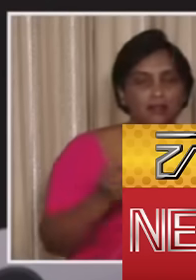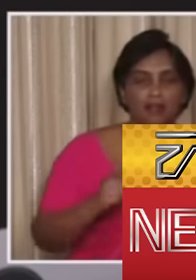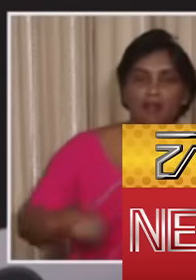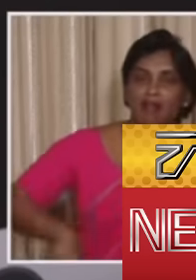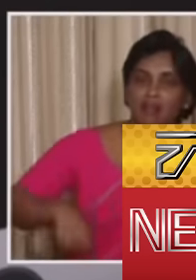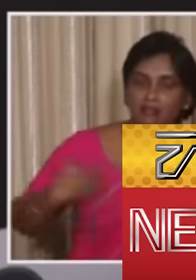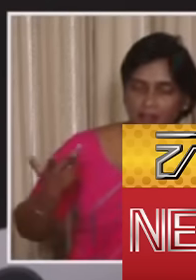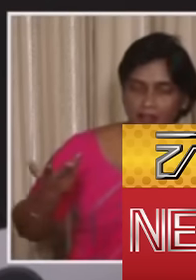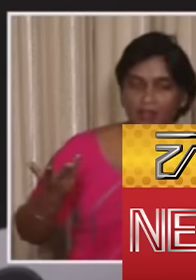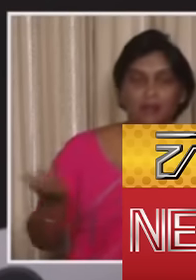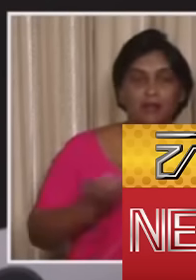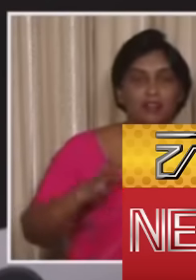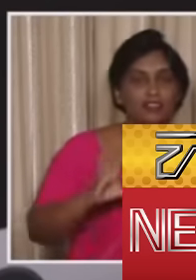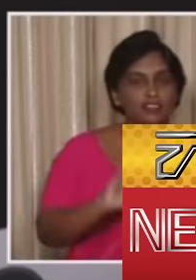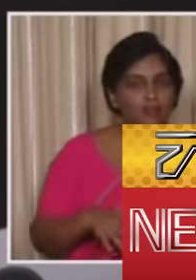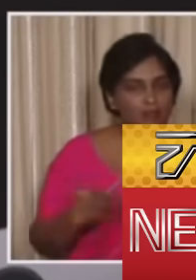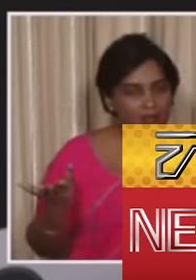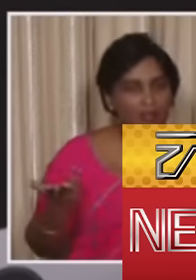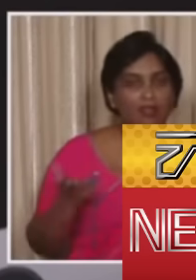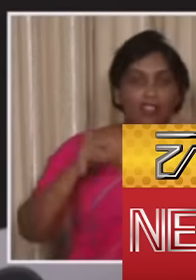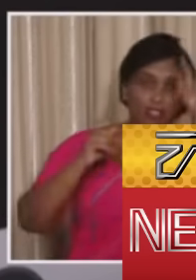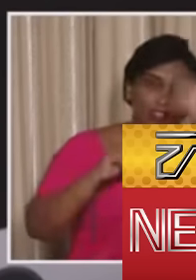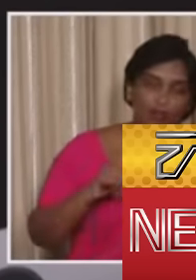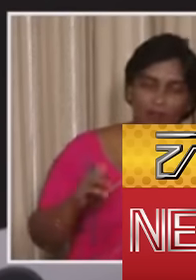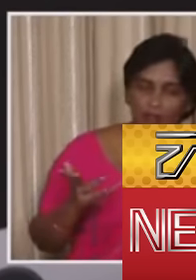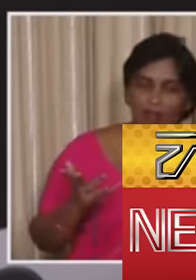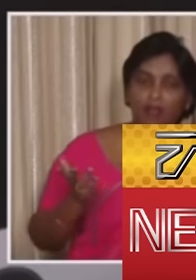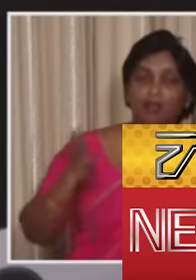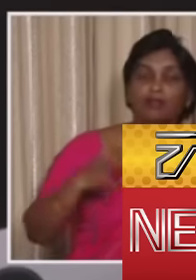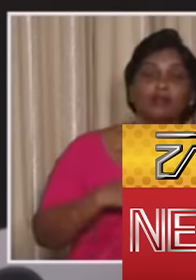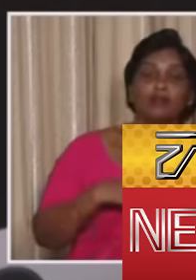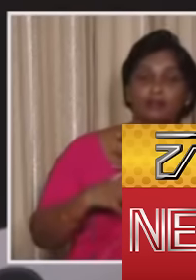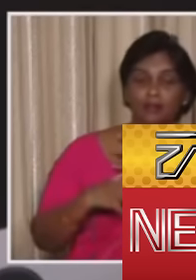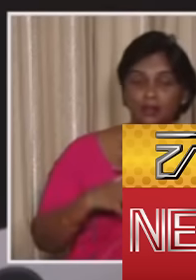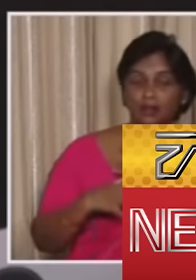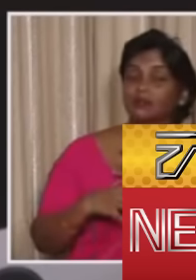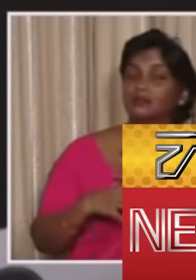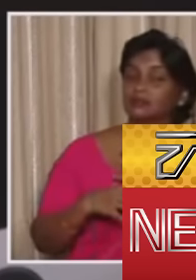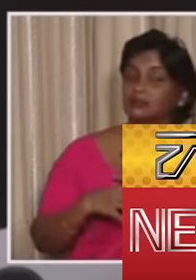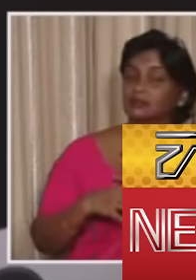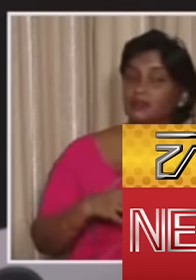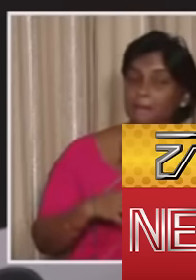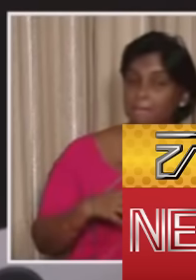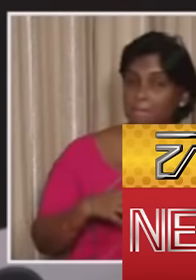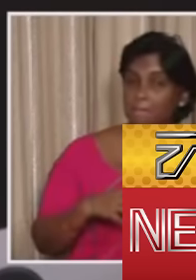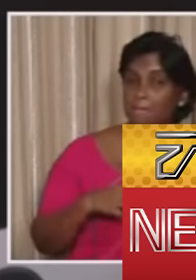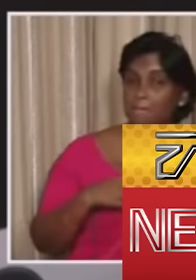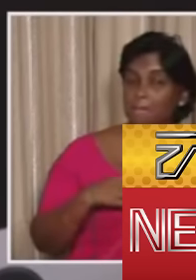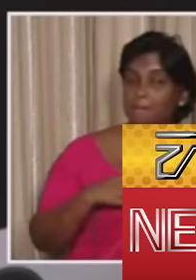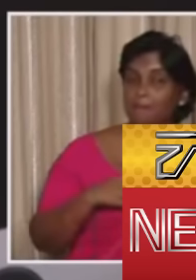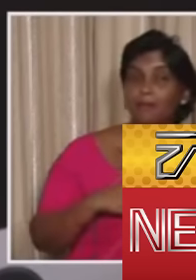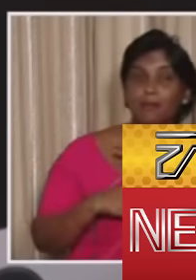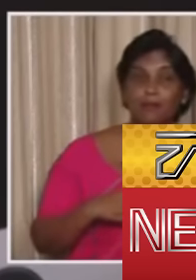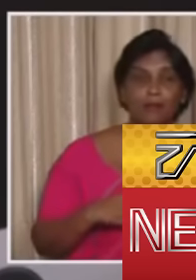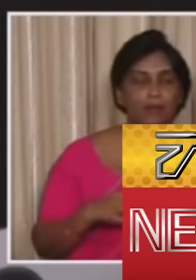නැහැ. දරුවගේ සපත්තු දෙකක් නැහැ. දරුවගේ තොප්පියක් නැහැ. දරුවගේ බෙල්ල තිබ්බේ. මේ බඳින පංචාවුදෙත්